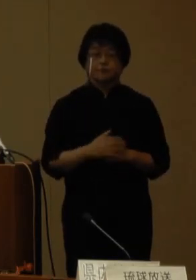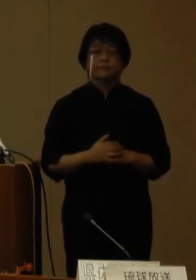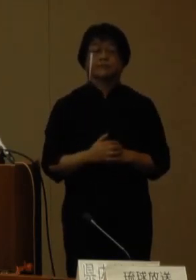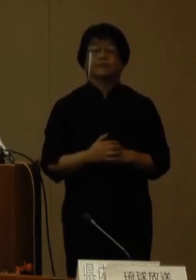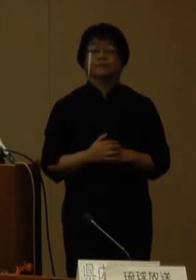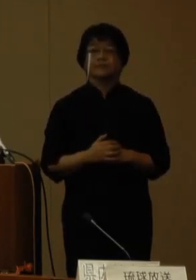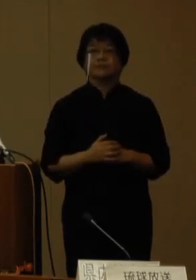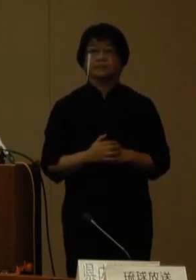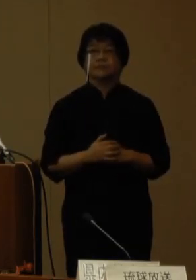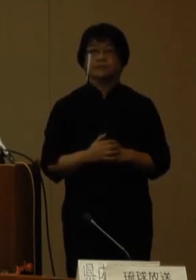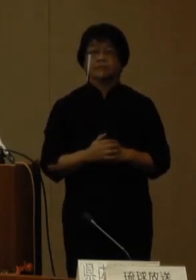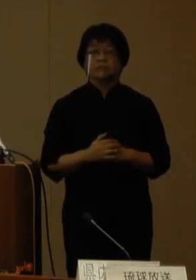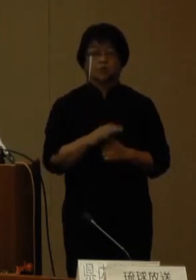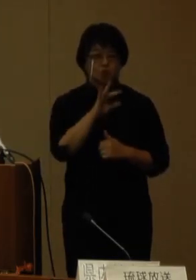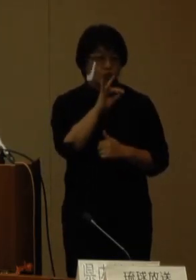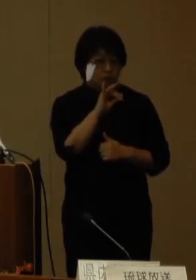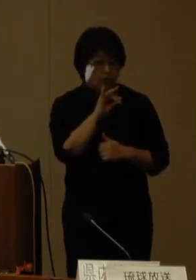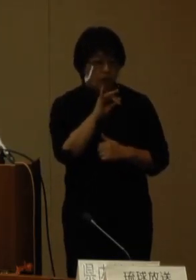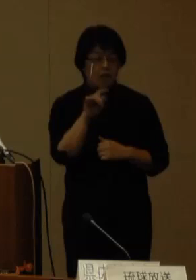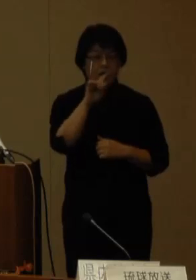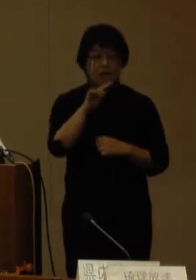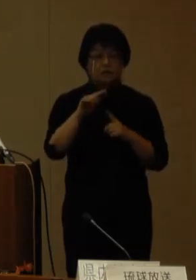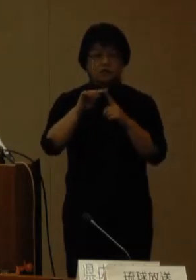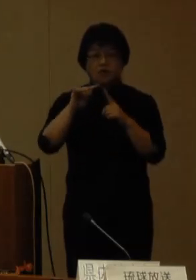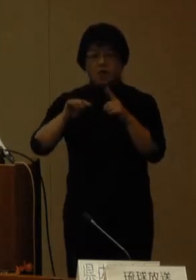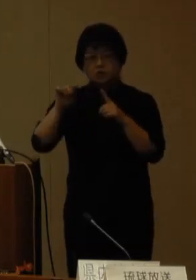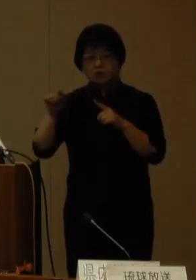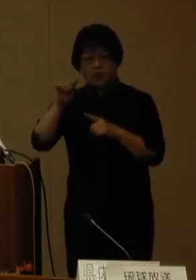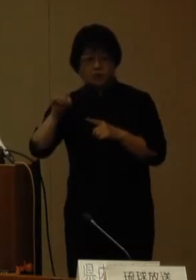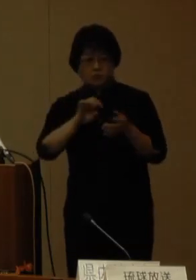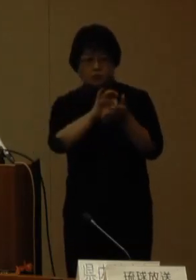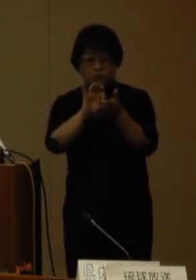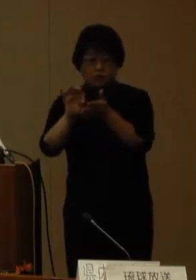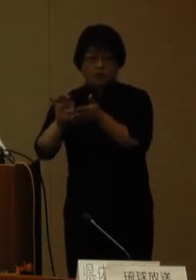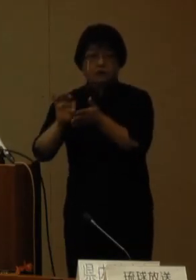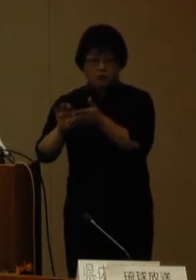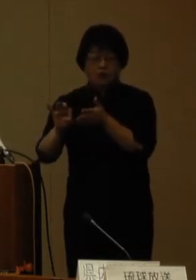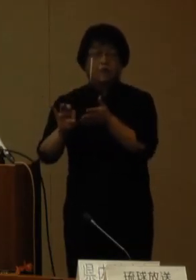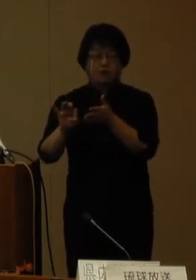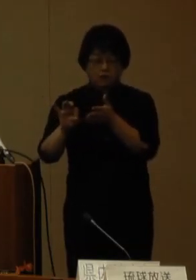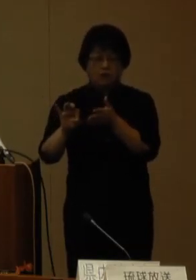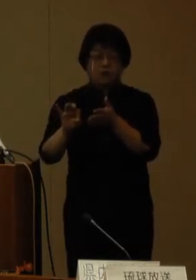県のツイッター、SNS なども使って、